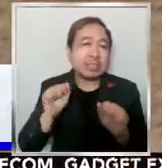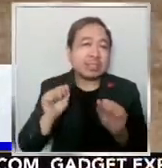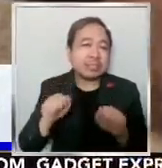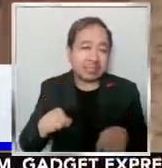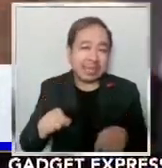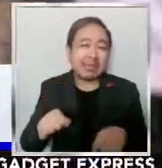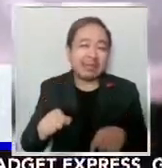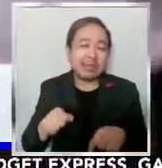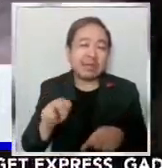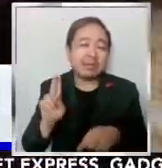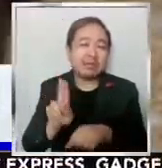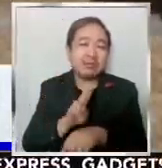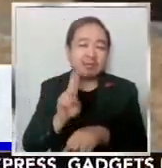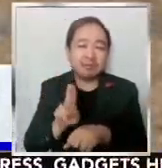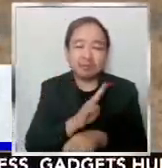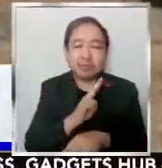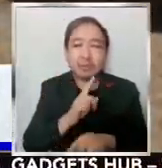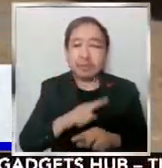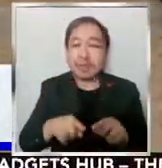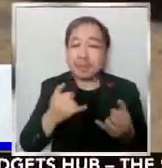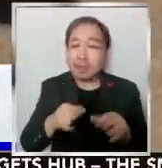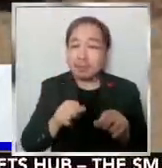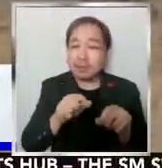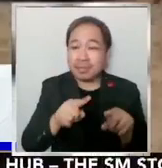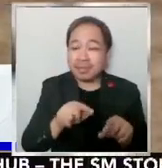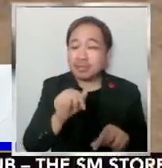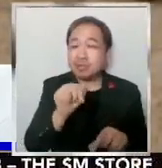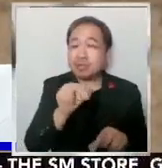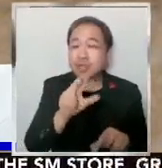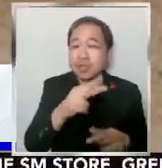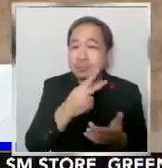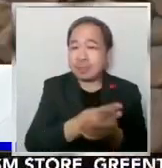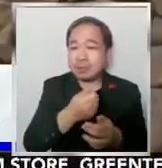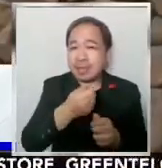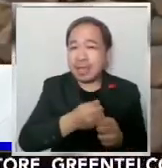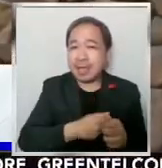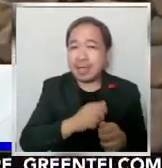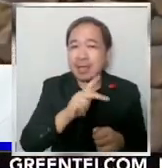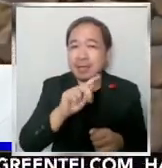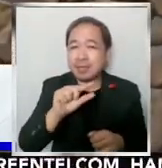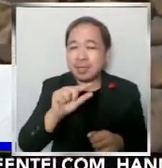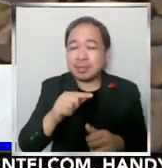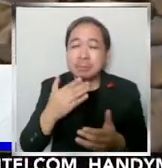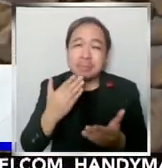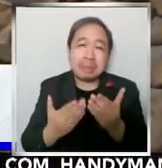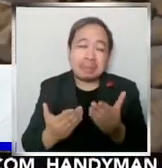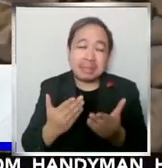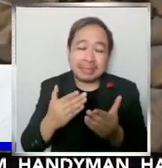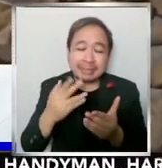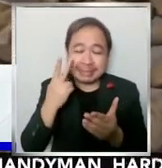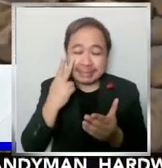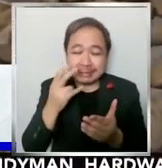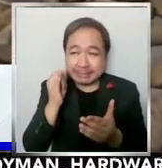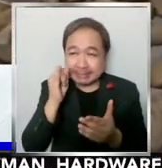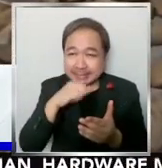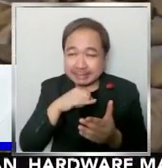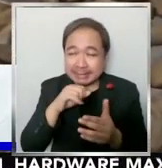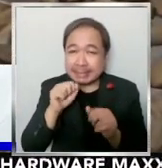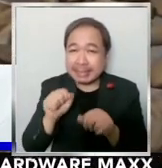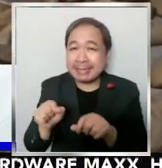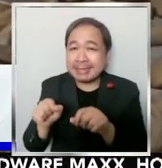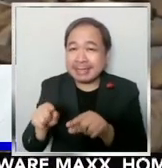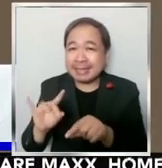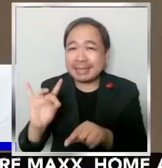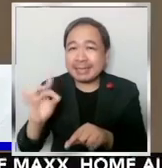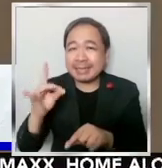sa halagang 13 pesos kada kilo, swerte na raw kung maibebenta pa nila ito ng 8